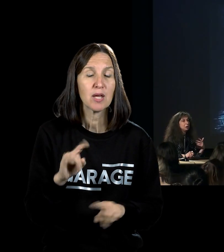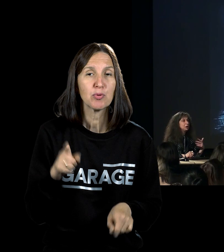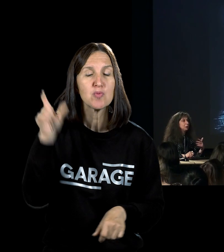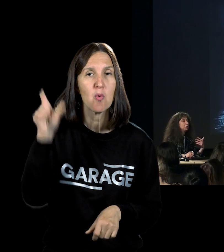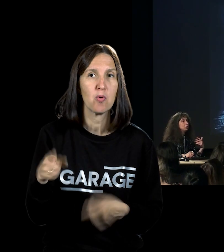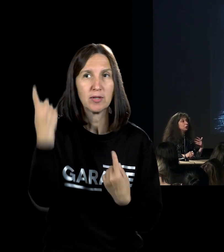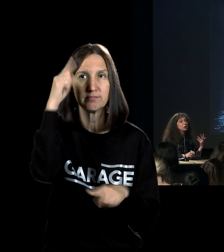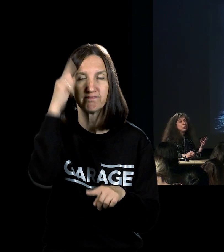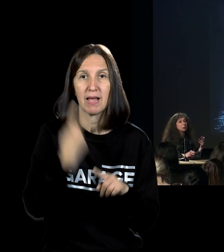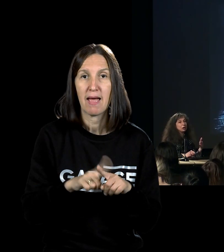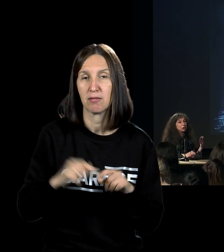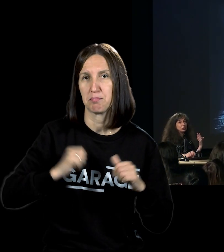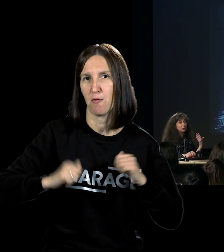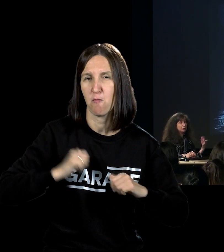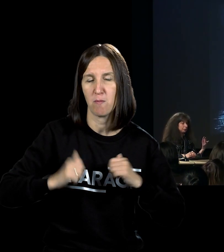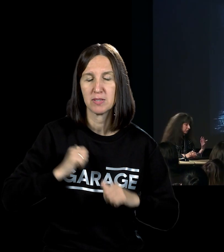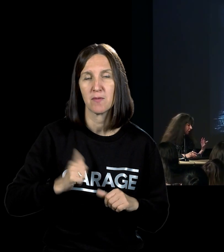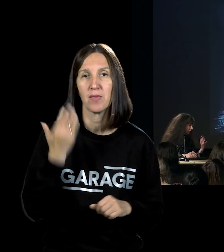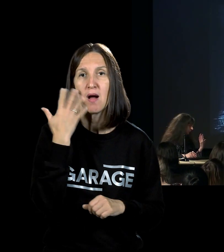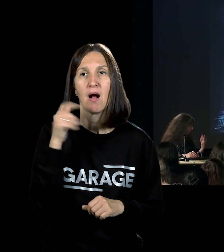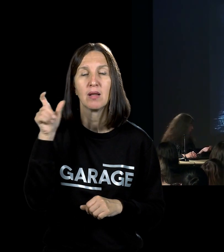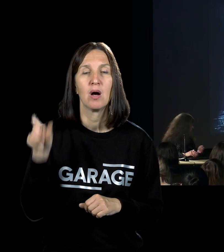начинает заниматься этим перформансом? Он, как бы, когда он